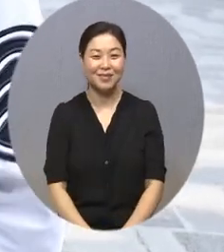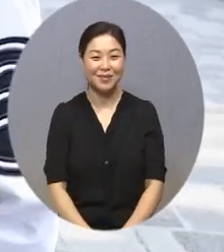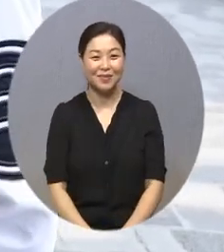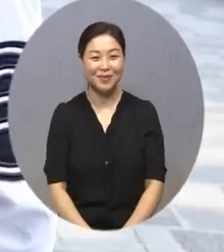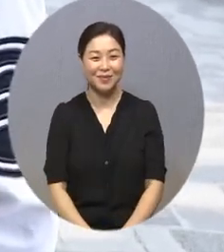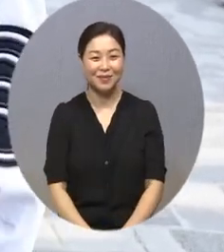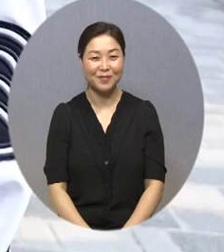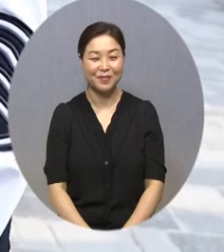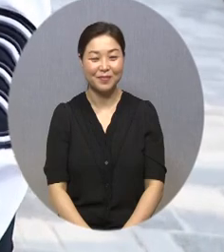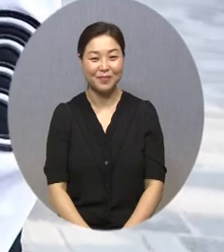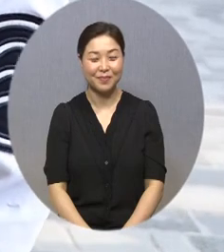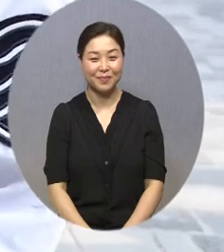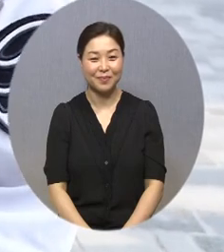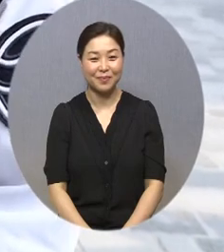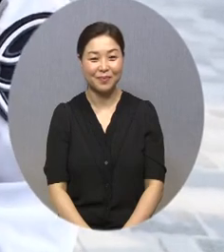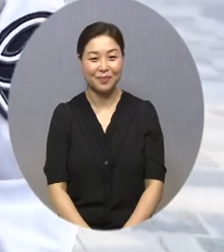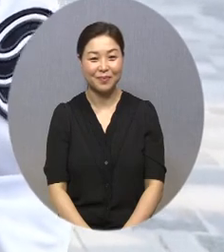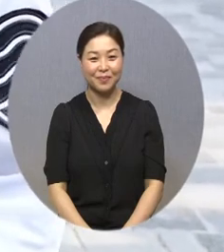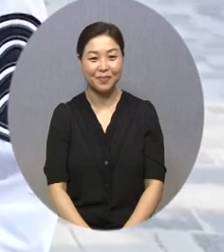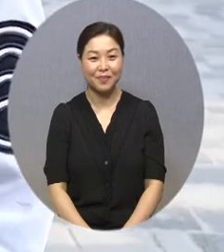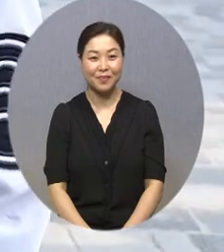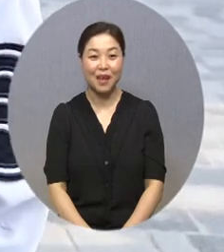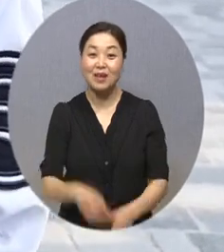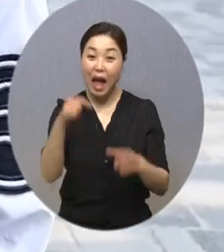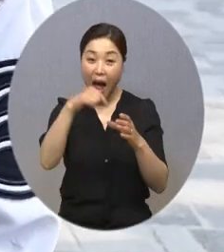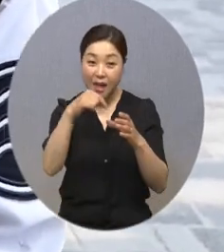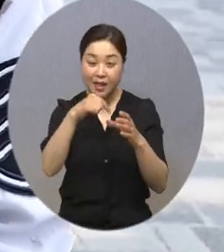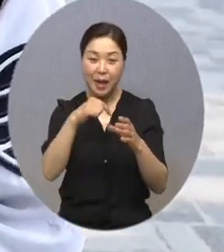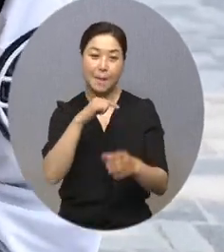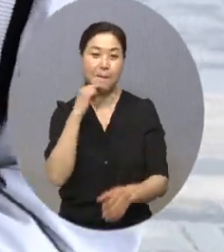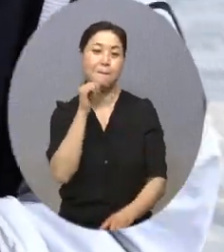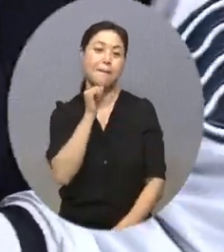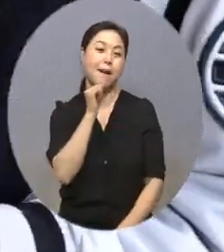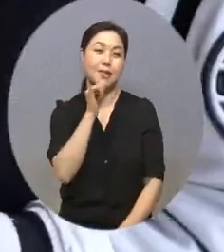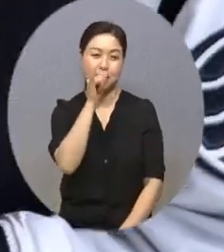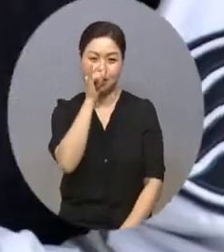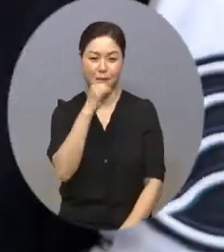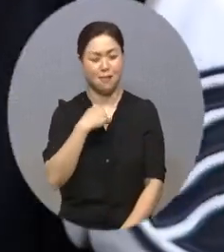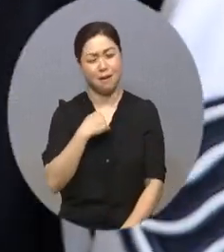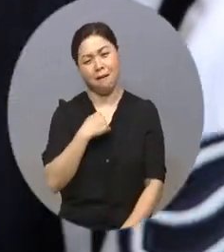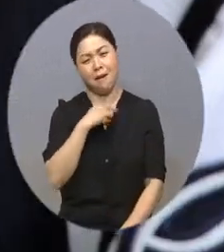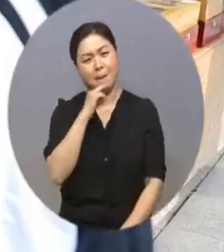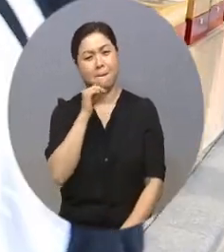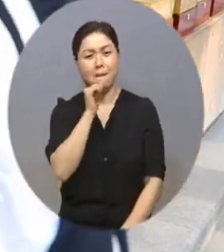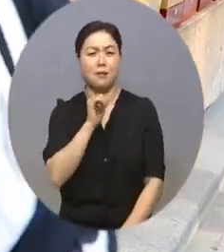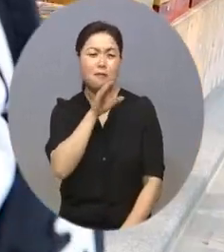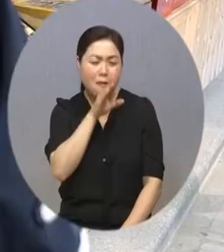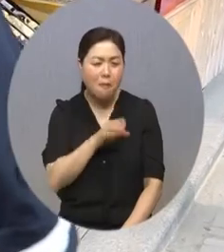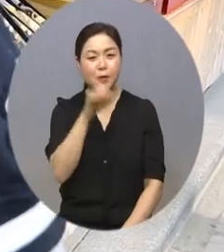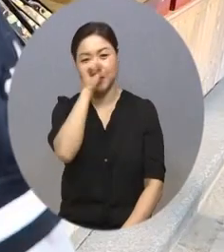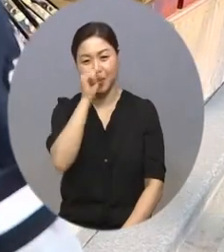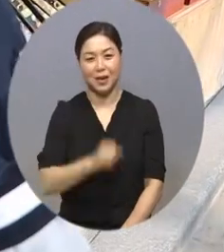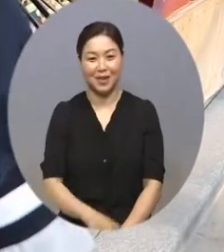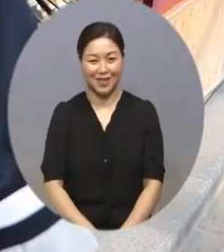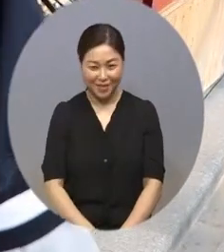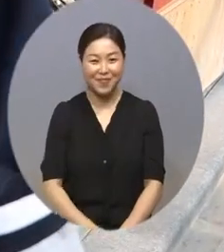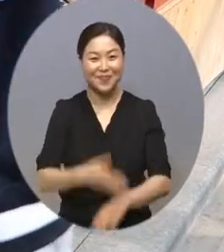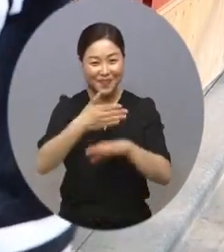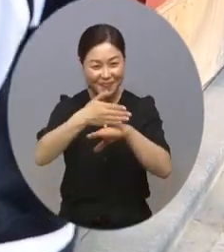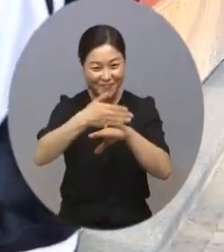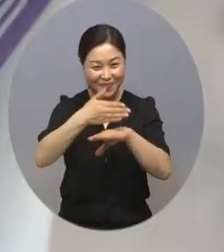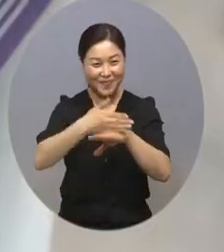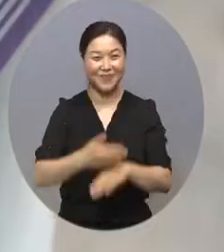아 너 이거 아니 빠지고 뭐 해 가지고 쪽파 또 되게 좋아해서 그런 감사합니다